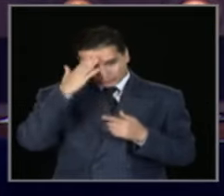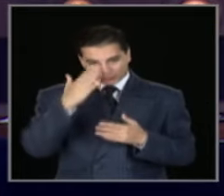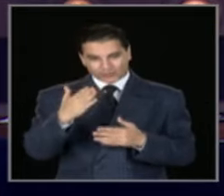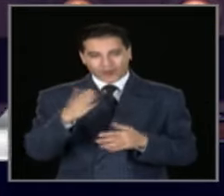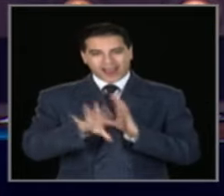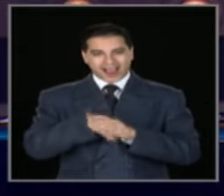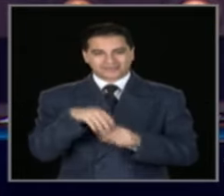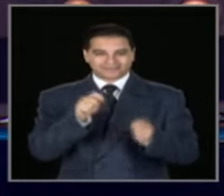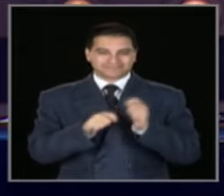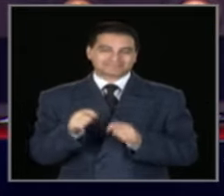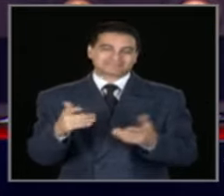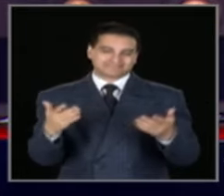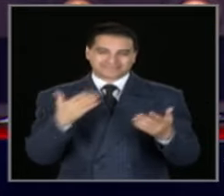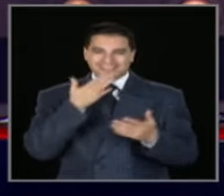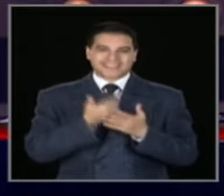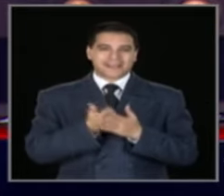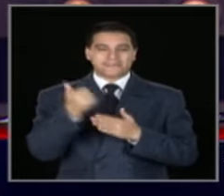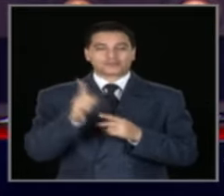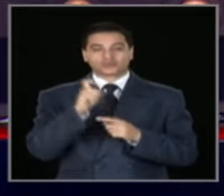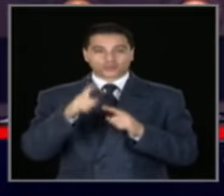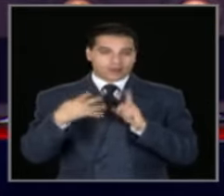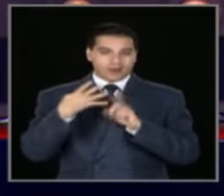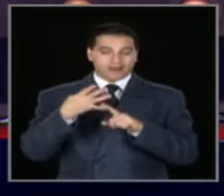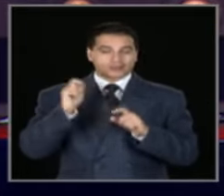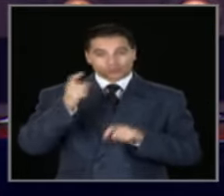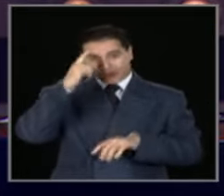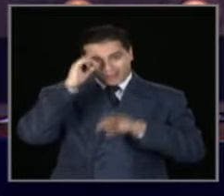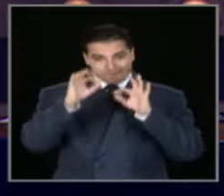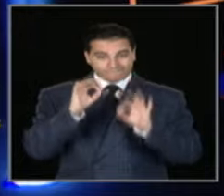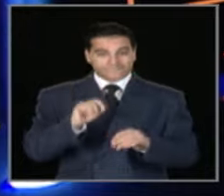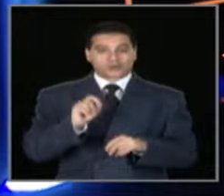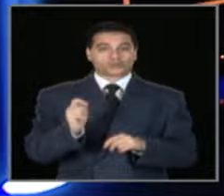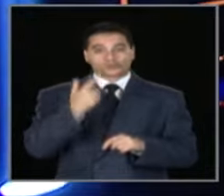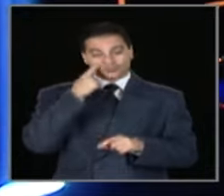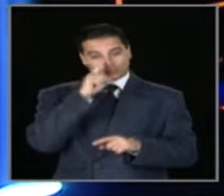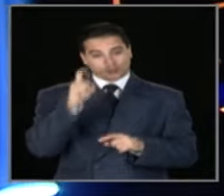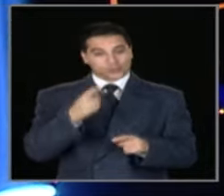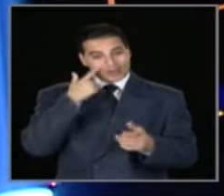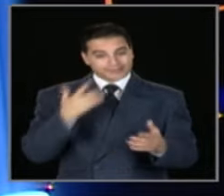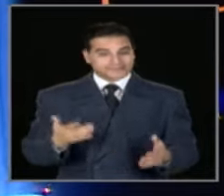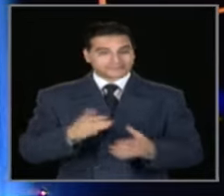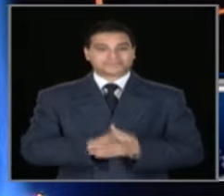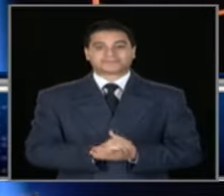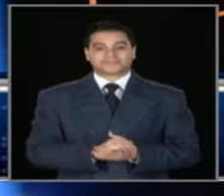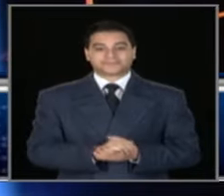السؤال اللي جاي محتاج شوية تركيز، سرعة البديهة، والسؤال هو: